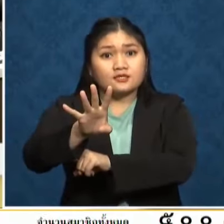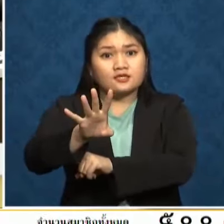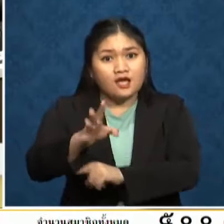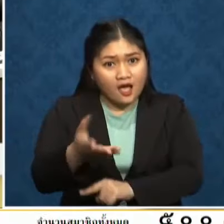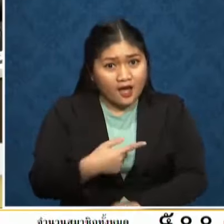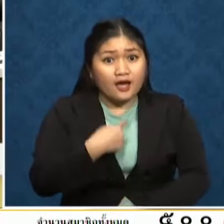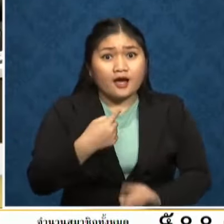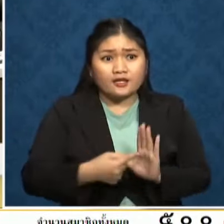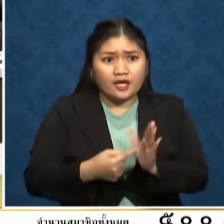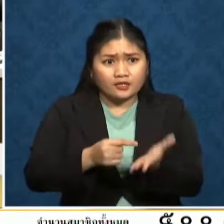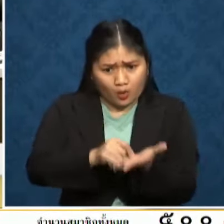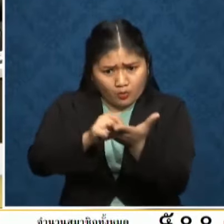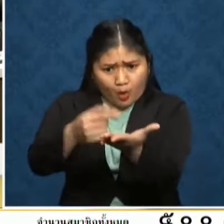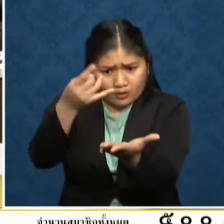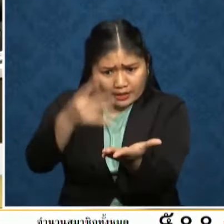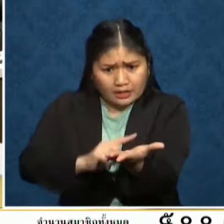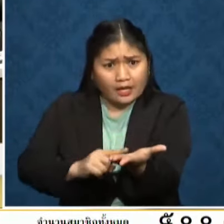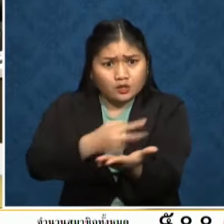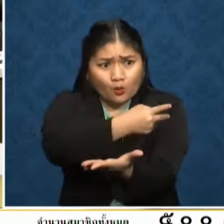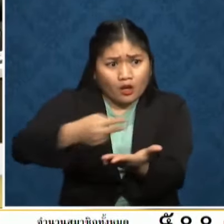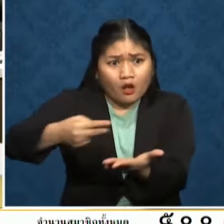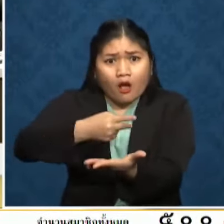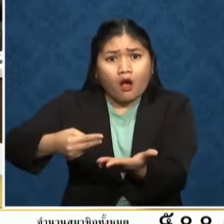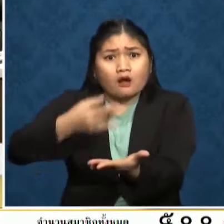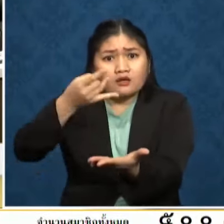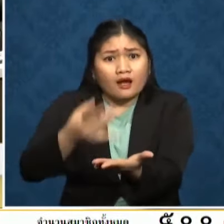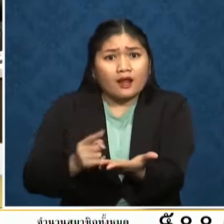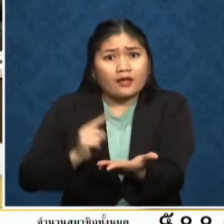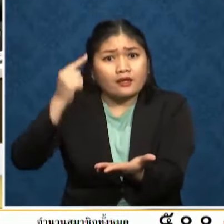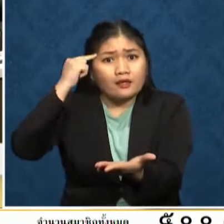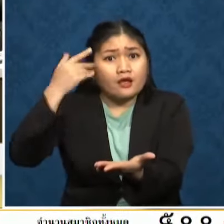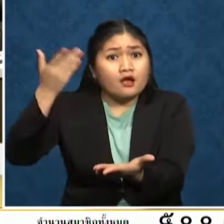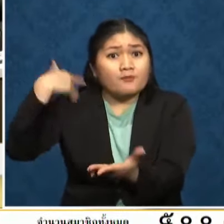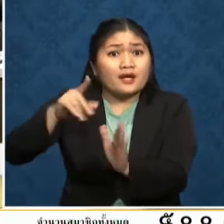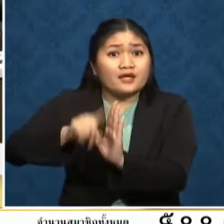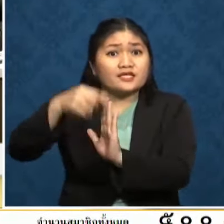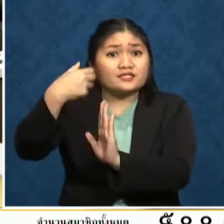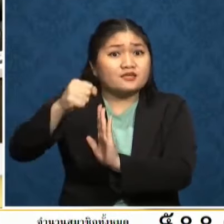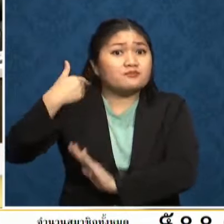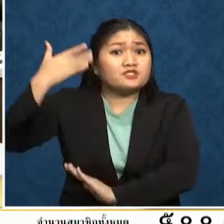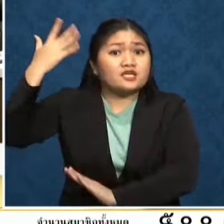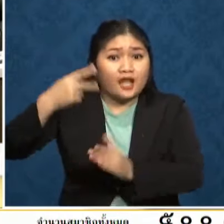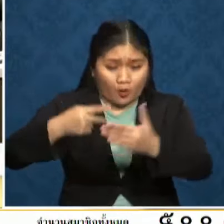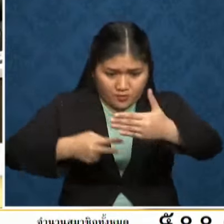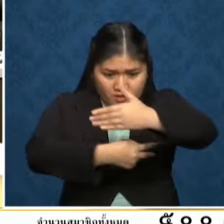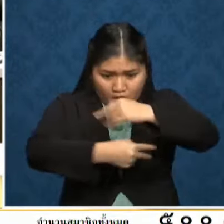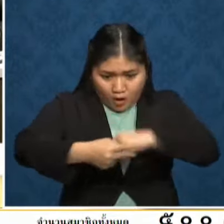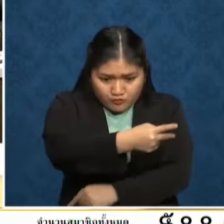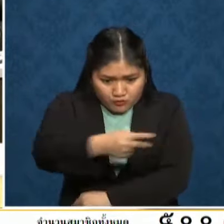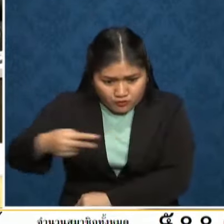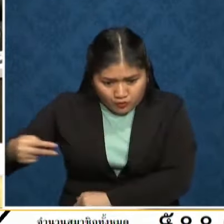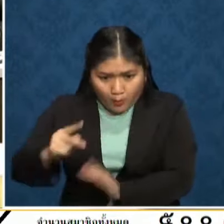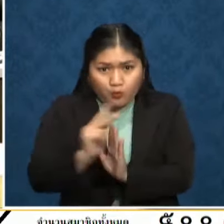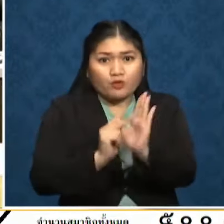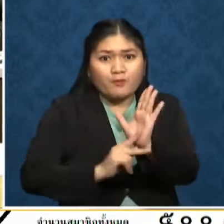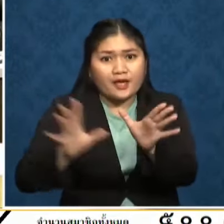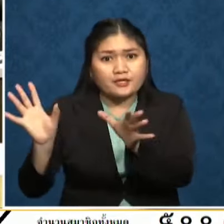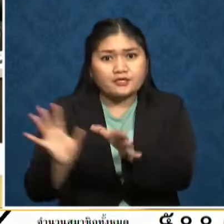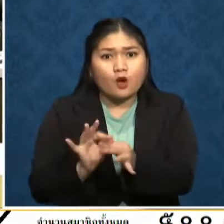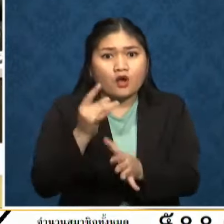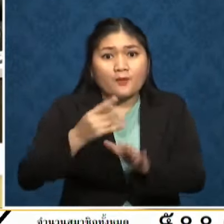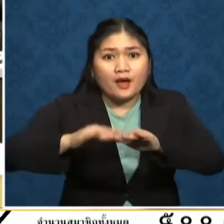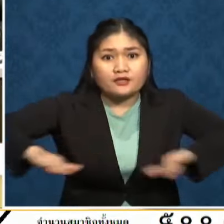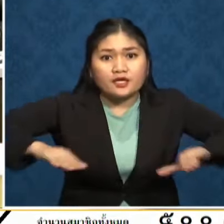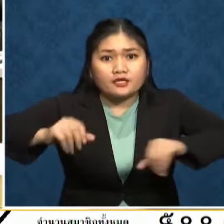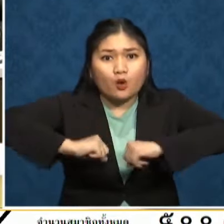นี่ท่ไปเอออกได้ไงครัเี่ย ตัวว่ขอพระทานโทษเมอสิบนาทีทแล้ ตัวว่งเขียนนะครับกฎหมายนี้เกี่วข้องกับ